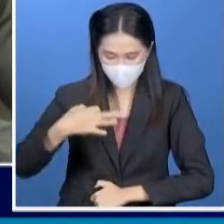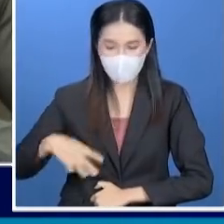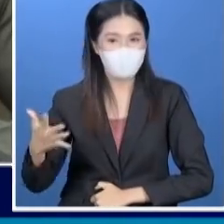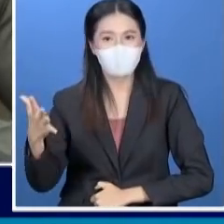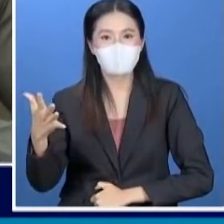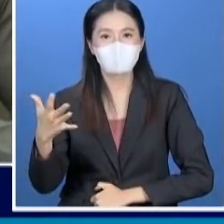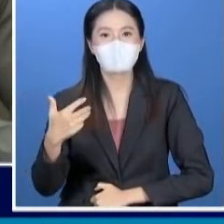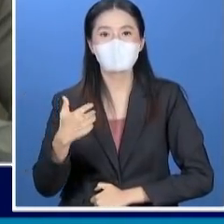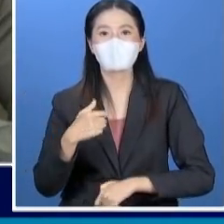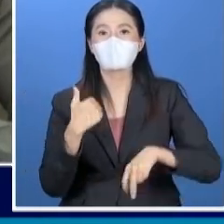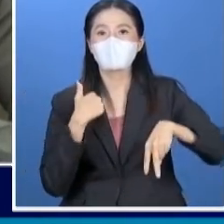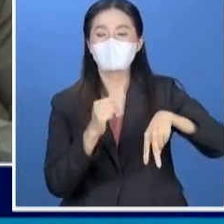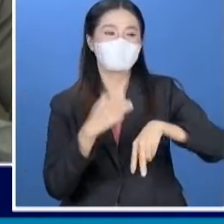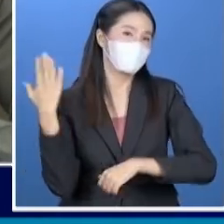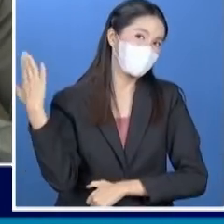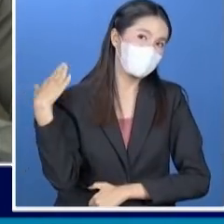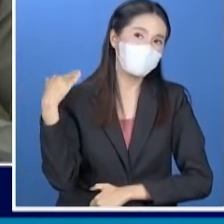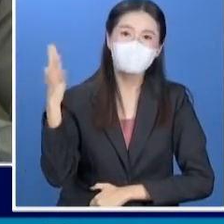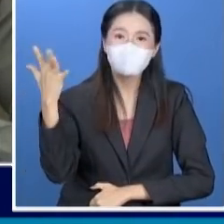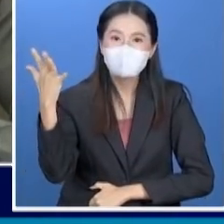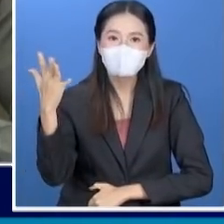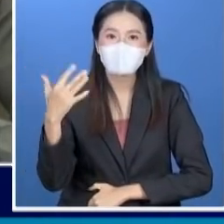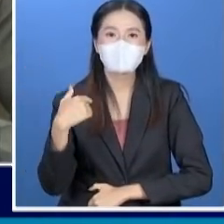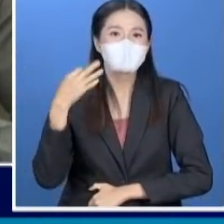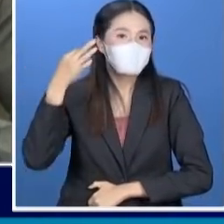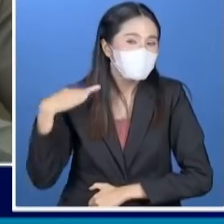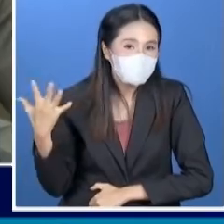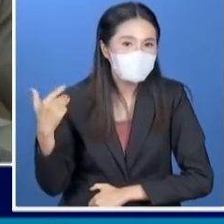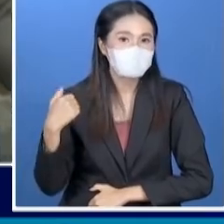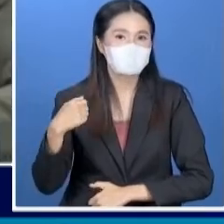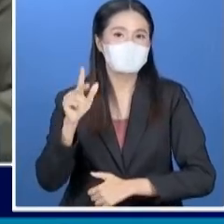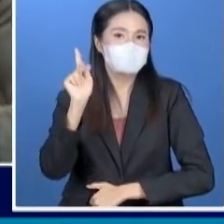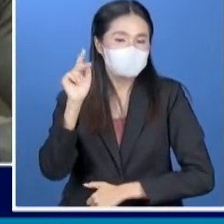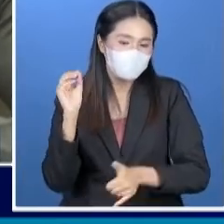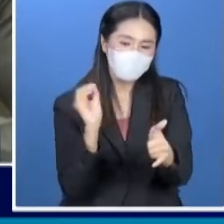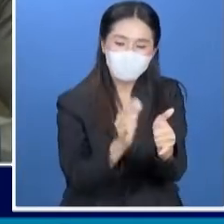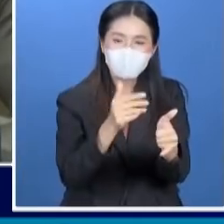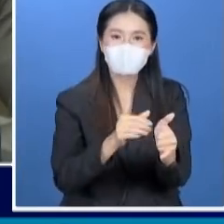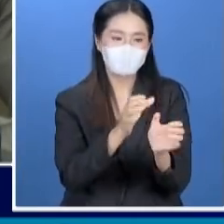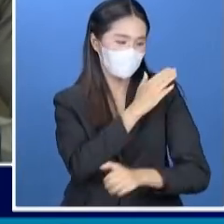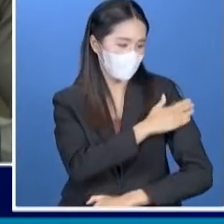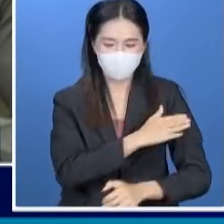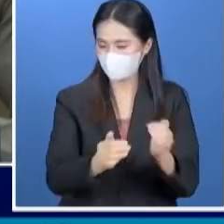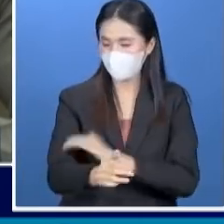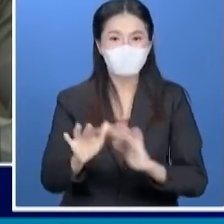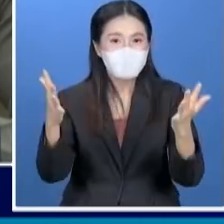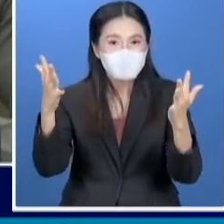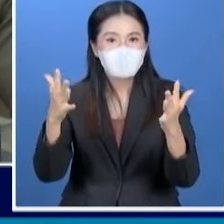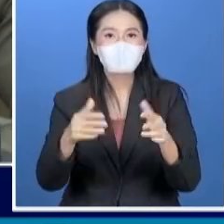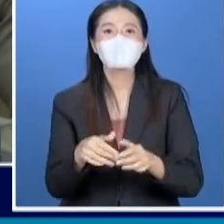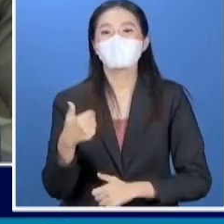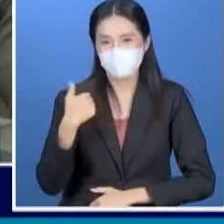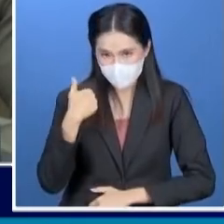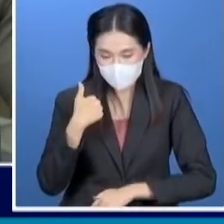รทั้งสิ้นเลยนะครับแผ่นหลังก็ไม่มีบาดแผลไม่มีรอยฟกช้ำแขนตรงส่วนอื่นไม่มีมีเพียงบาด